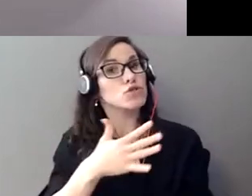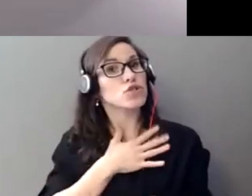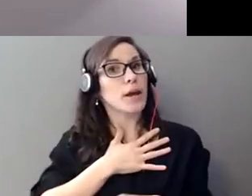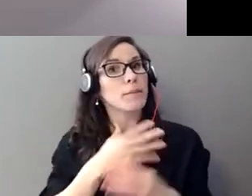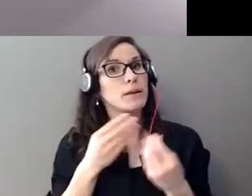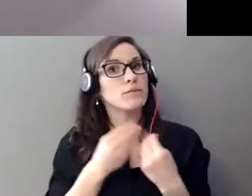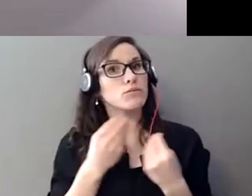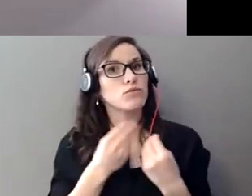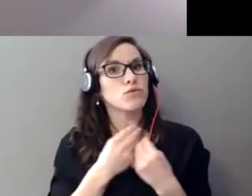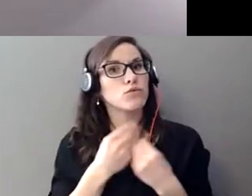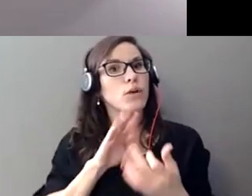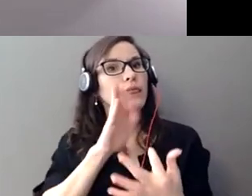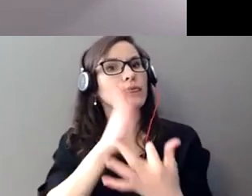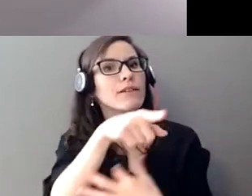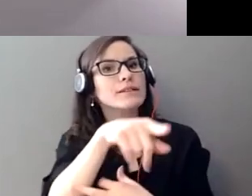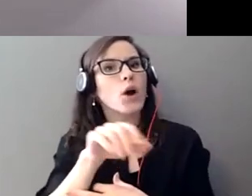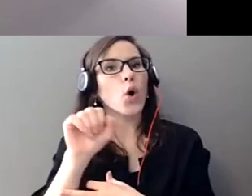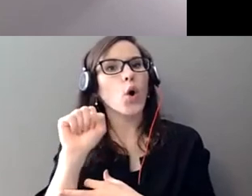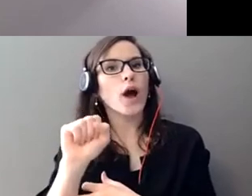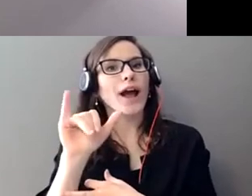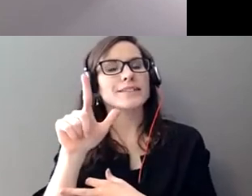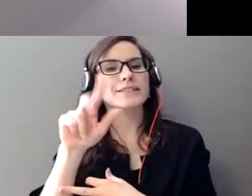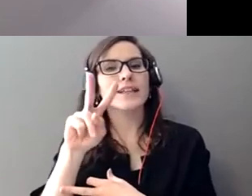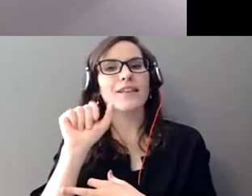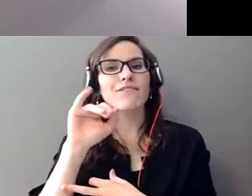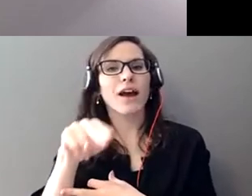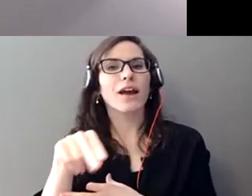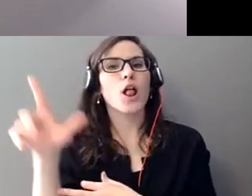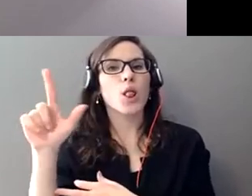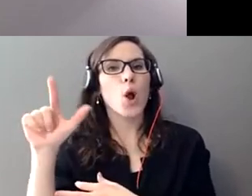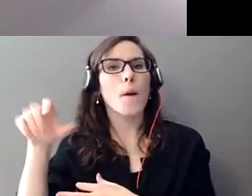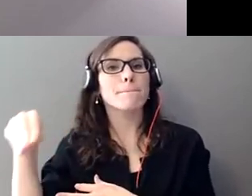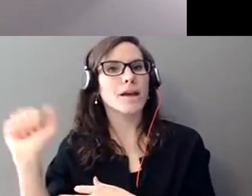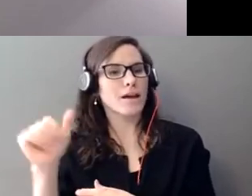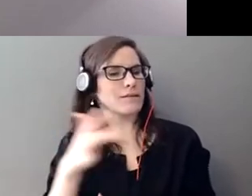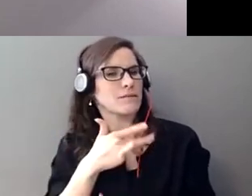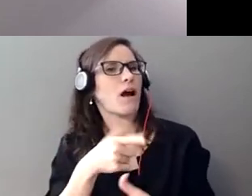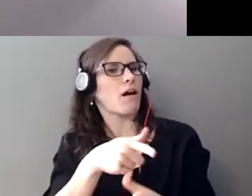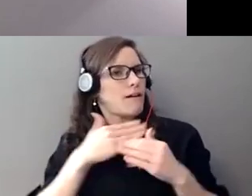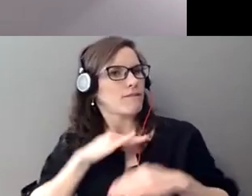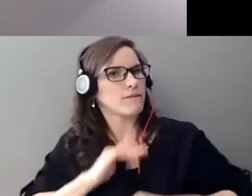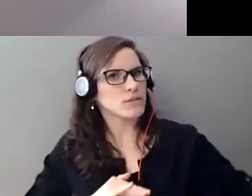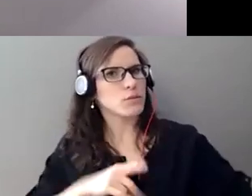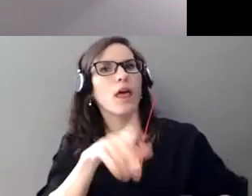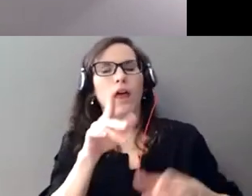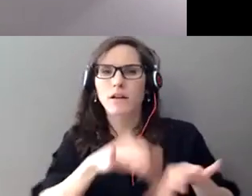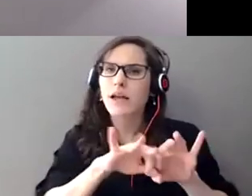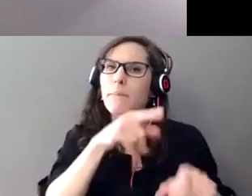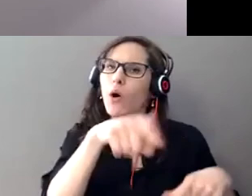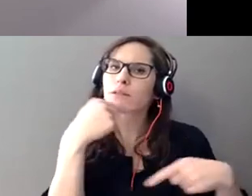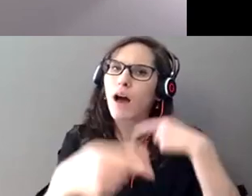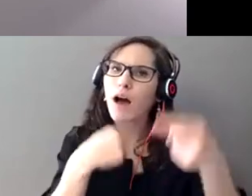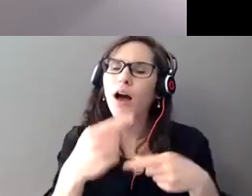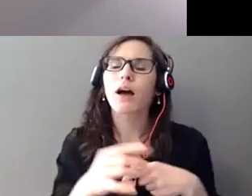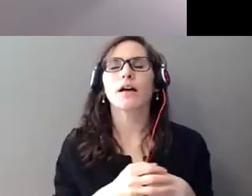de Sylvain Lemay j'ai trouvé très très réconfortant et très important ce qui a été dit et